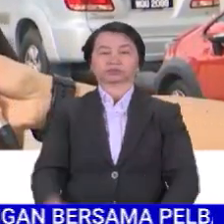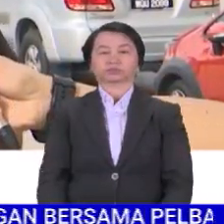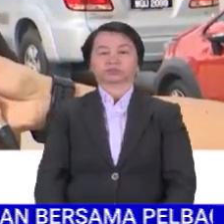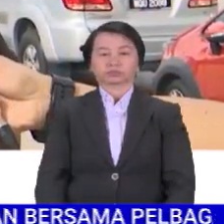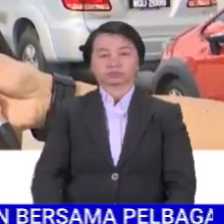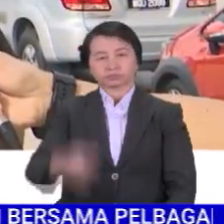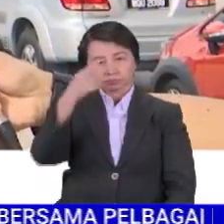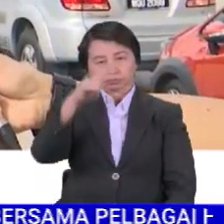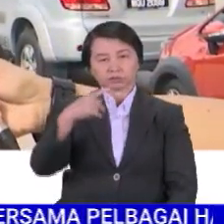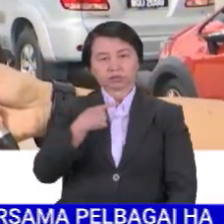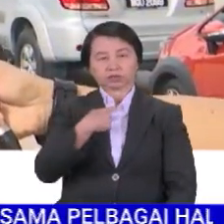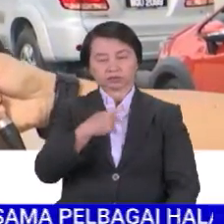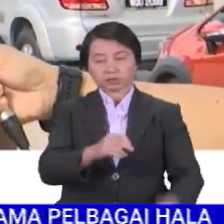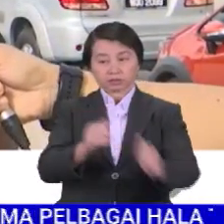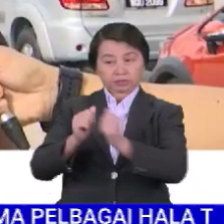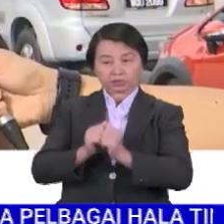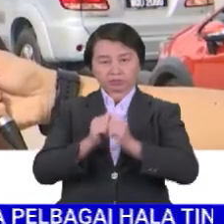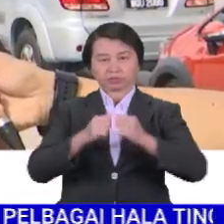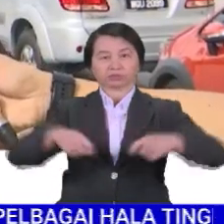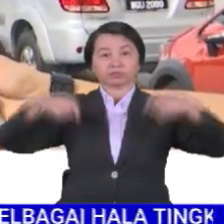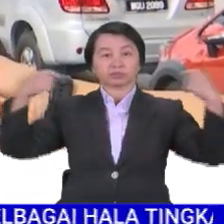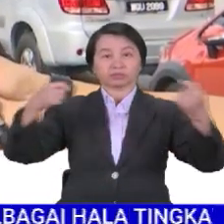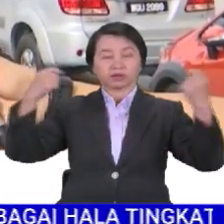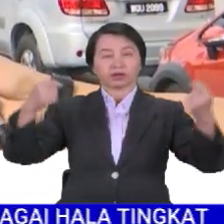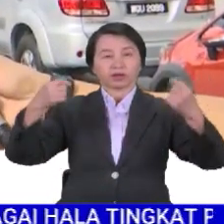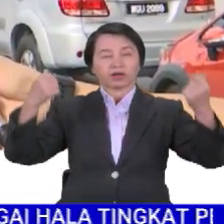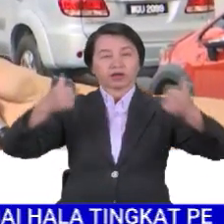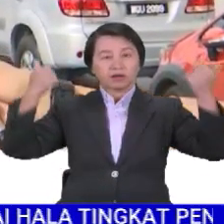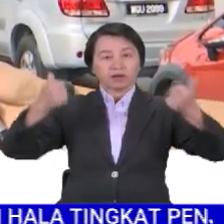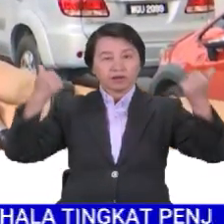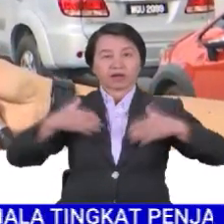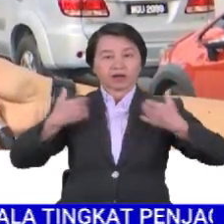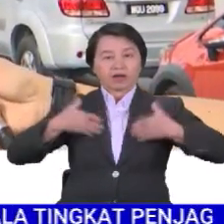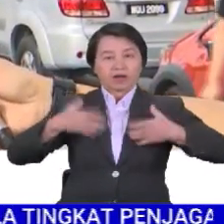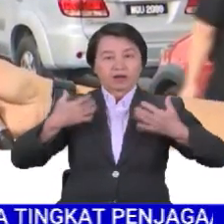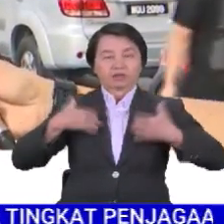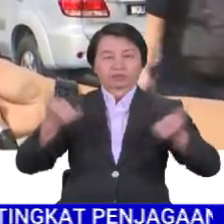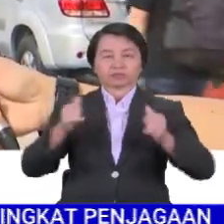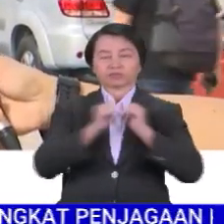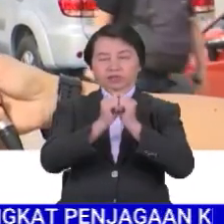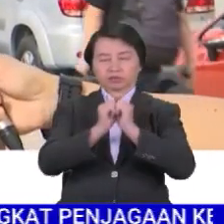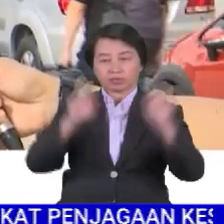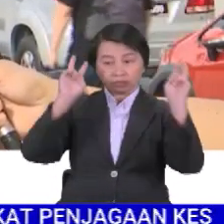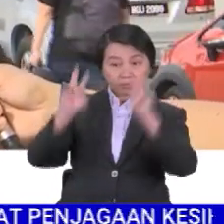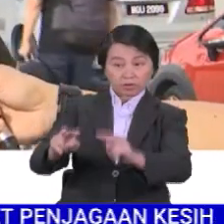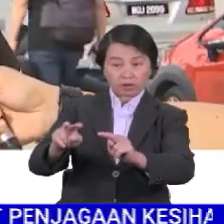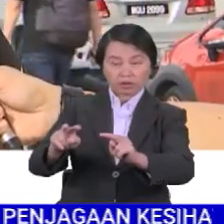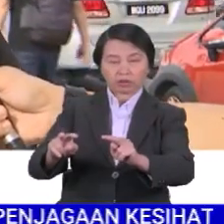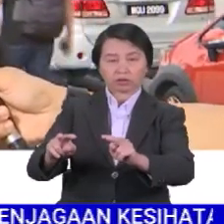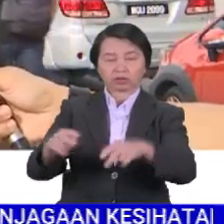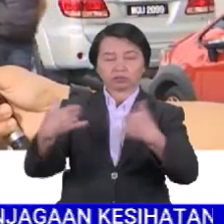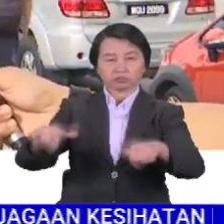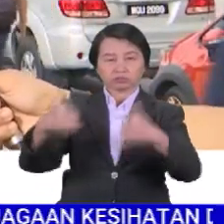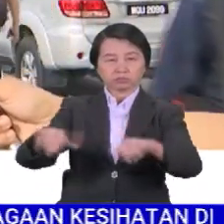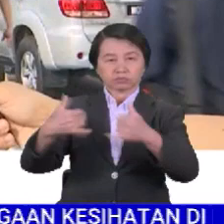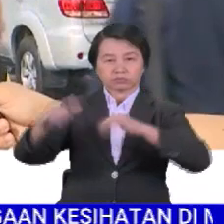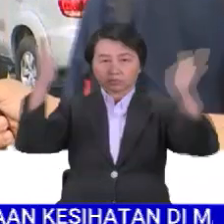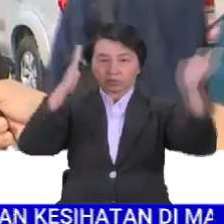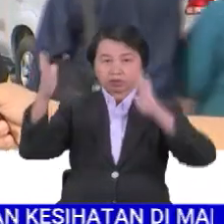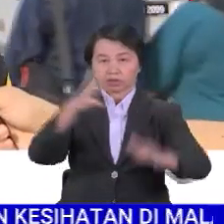untuk kita sama-sama meraih ikan dan kita sama-sama dapat menyaksikan satu pelaut akhir antara